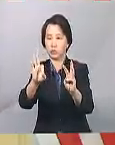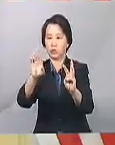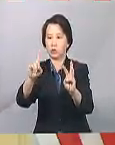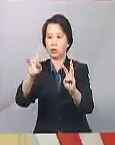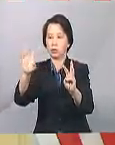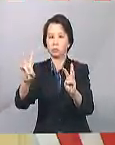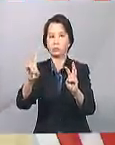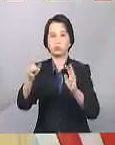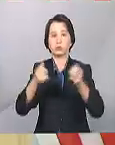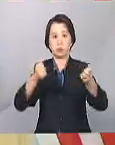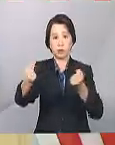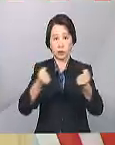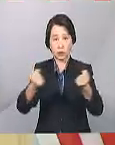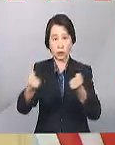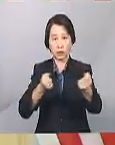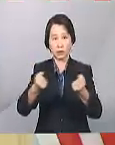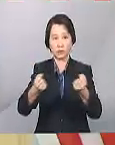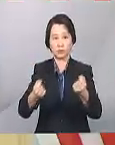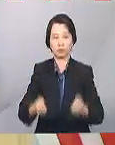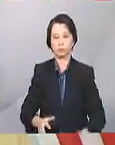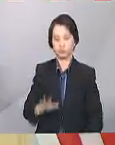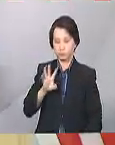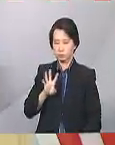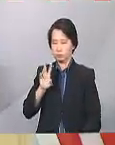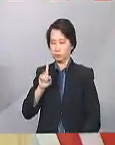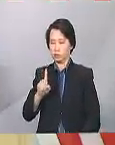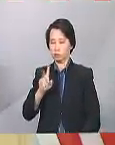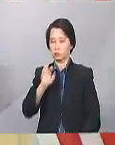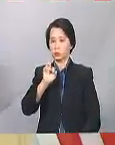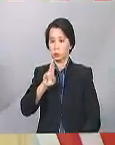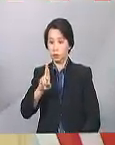616,917 kenderaan. Sebanyak